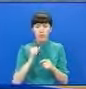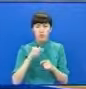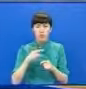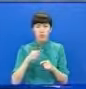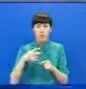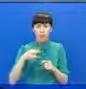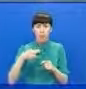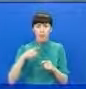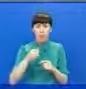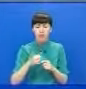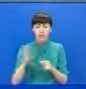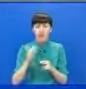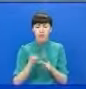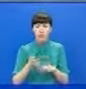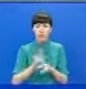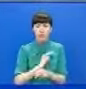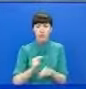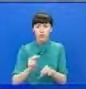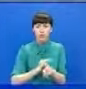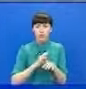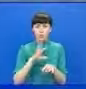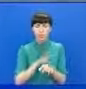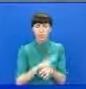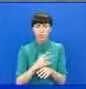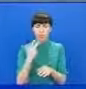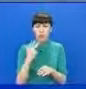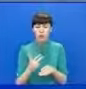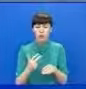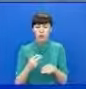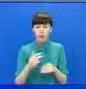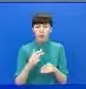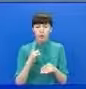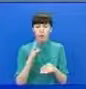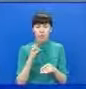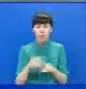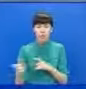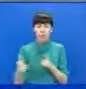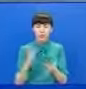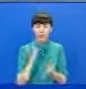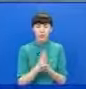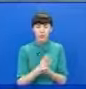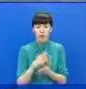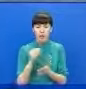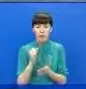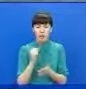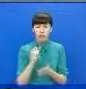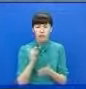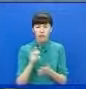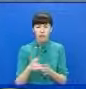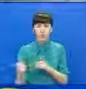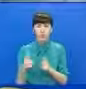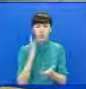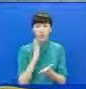қабанбайлар күрделі жұмыстан өтіп. Үш ФАП салынды, Амангелдіде мына Қабанбайдан тас жұмыстан міне құдай қаласа салынады